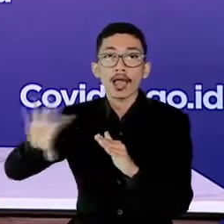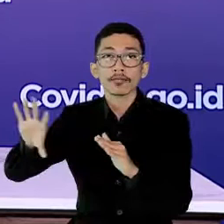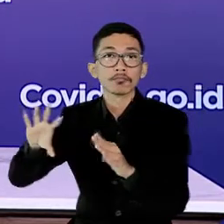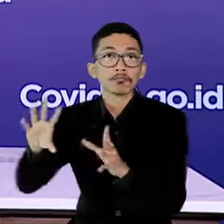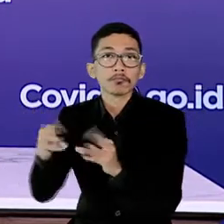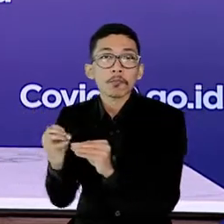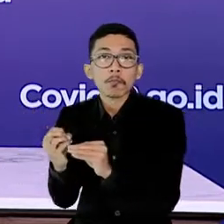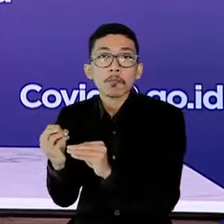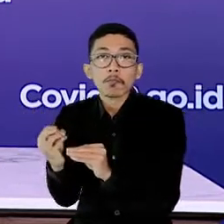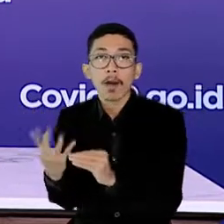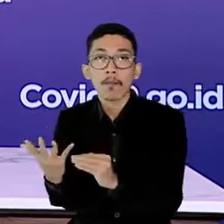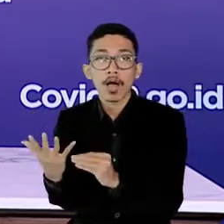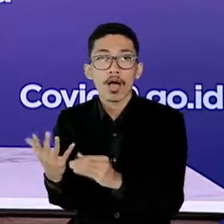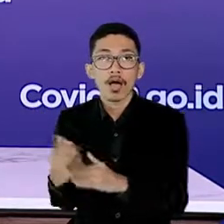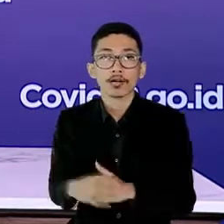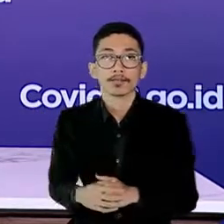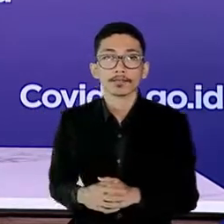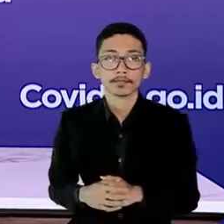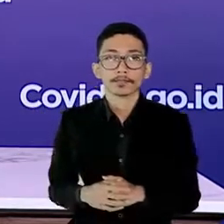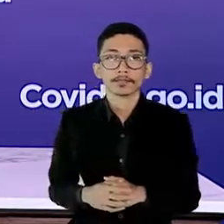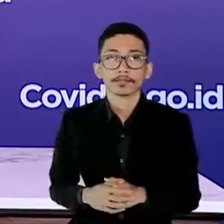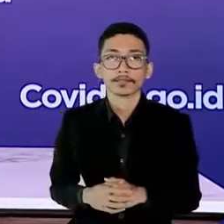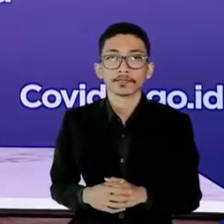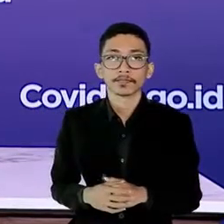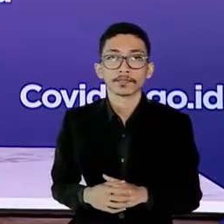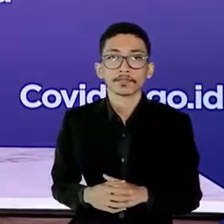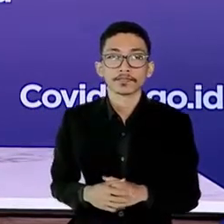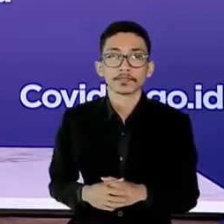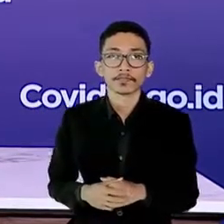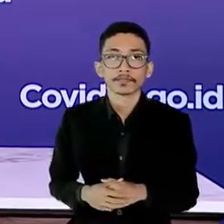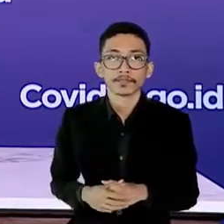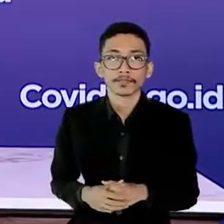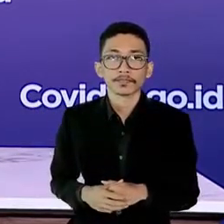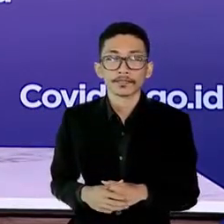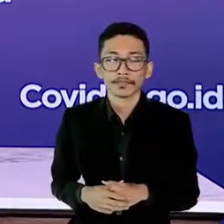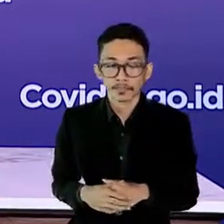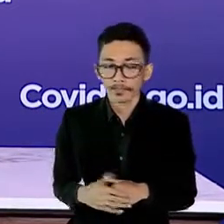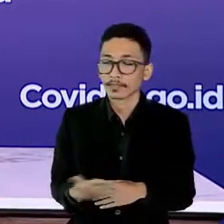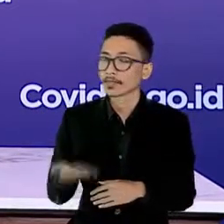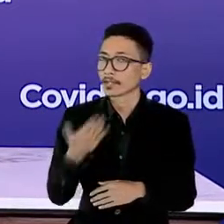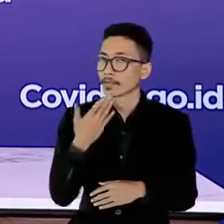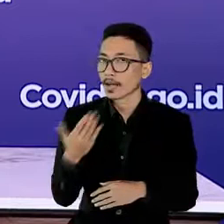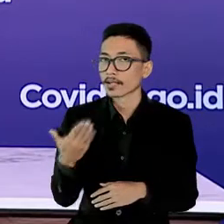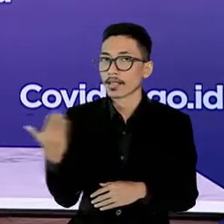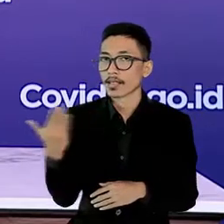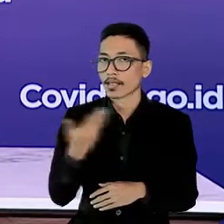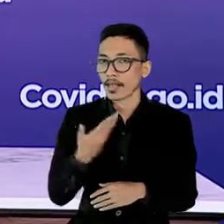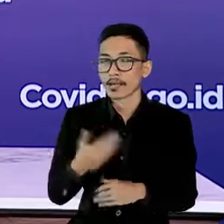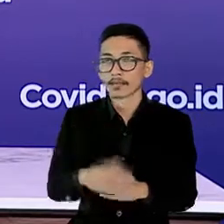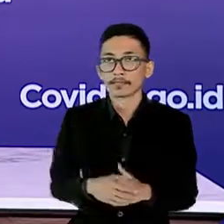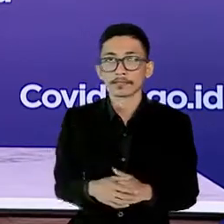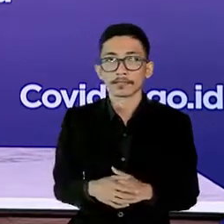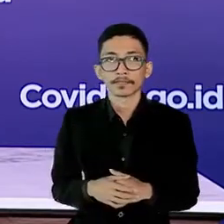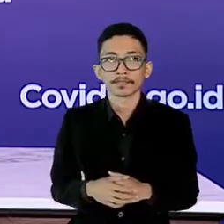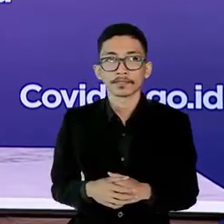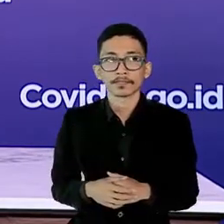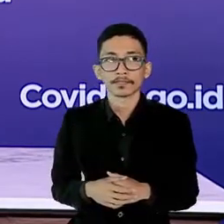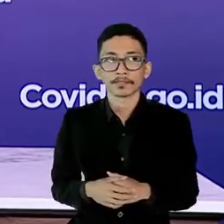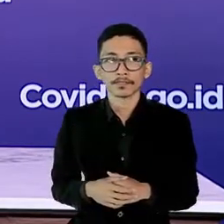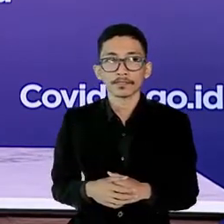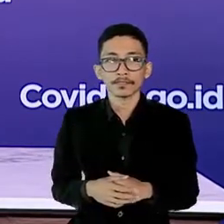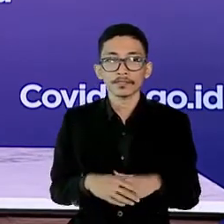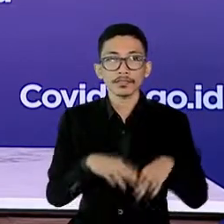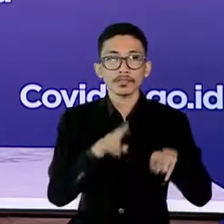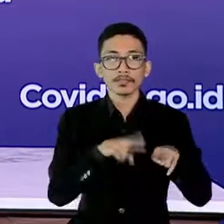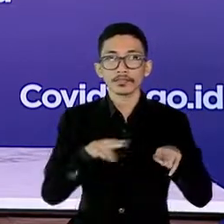Berapa jumlah isotop yang sekarang tetap difungsikan terima kasih terima kasih pada liputan6.com ketel dan